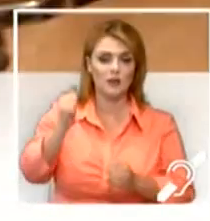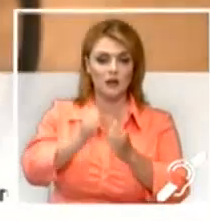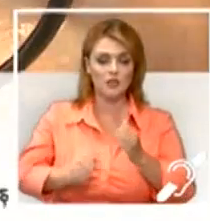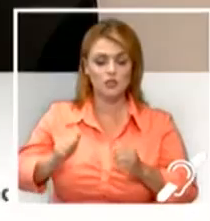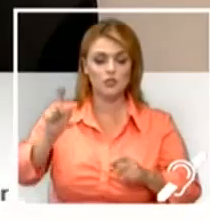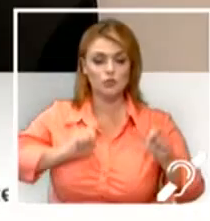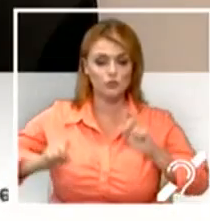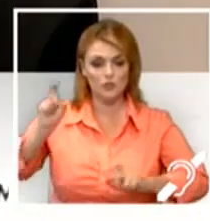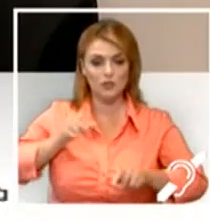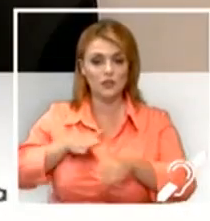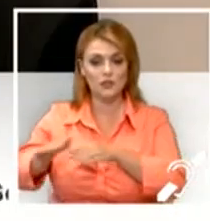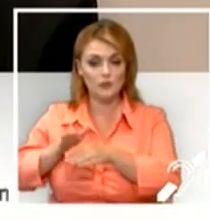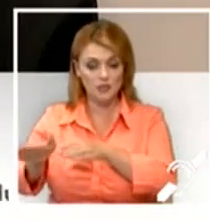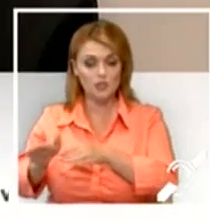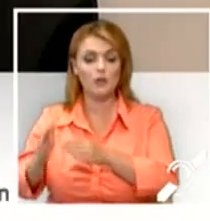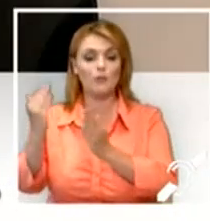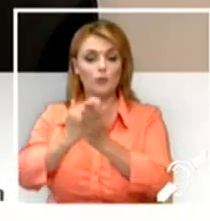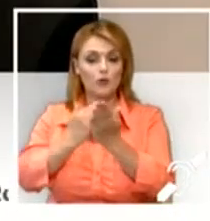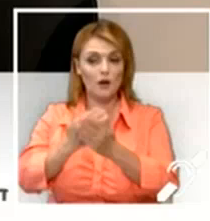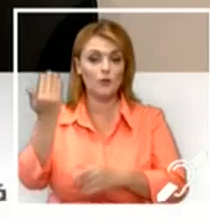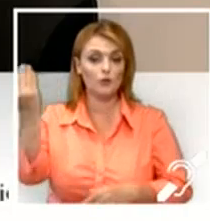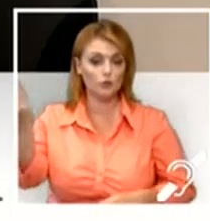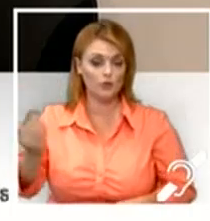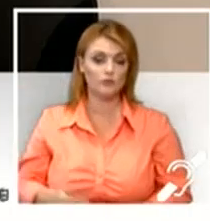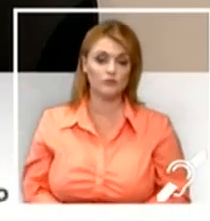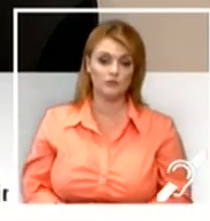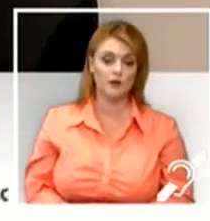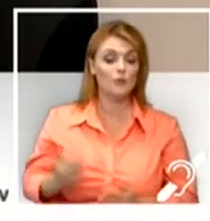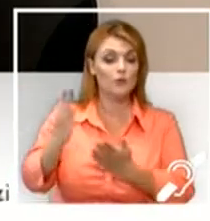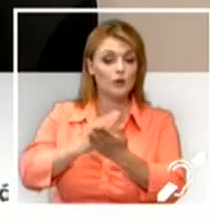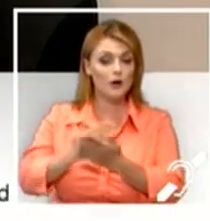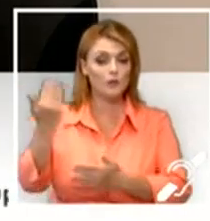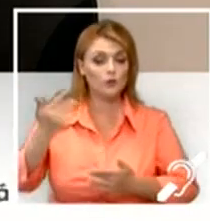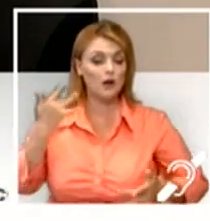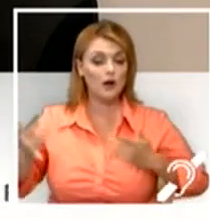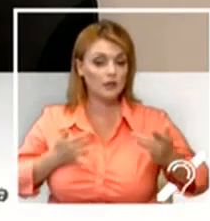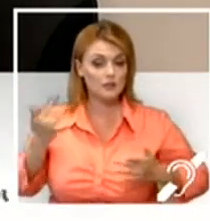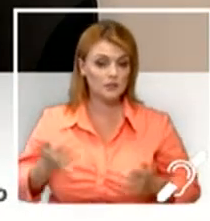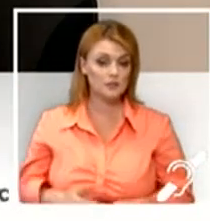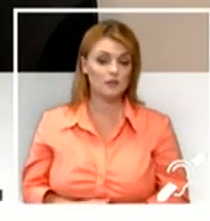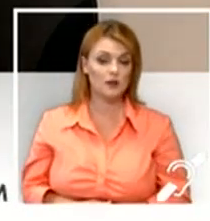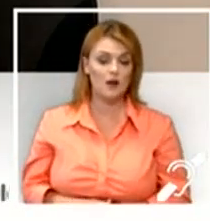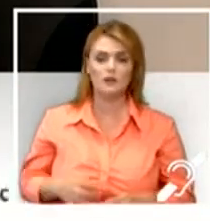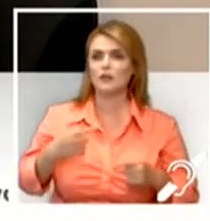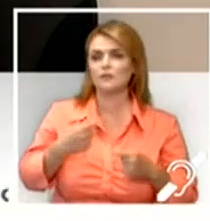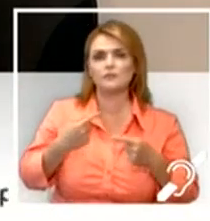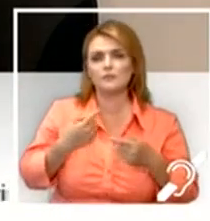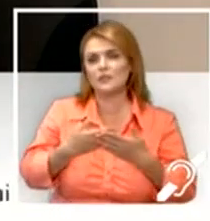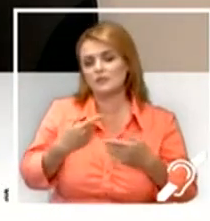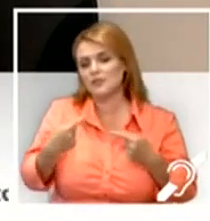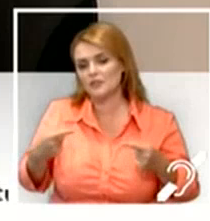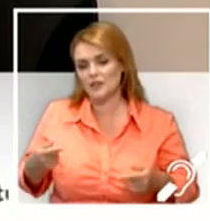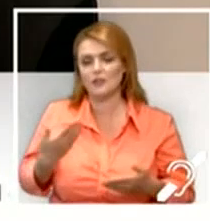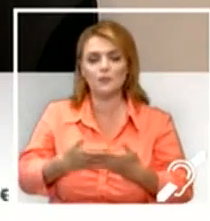student își îndeplinește programul lui, programul artistic, am în vedere, la instrument, la canto. Și